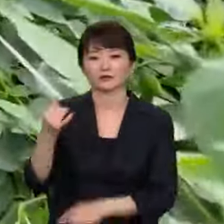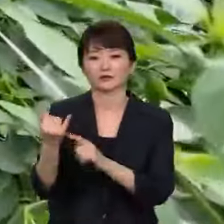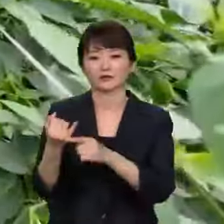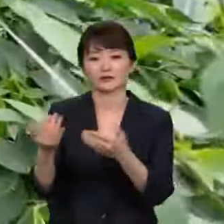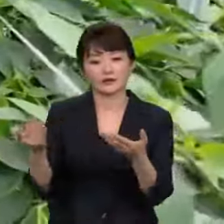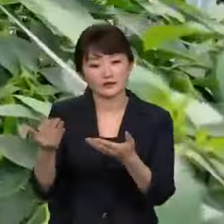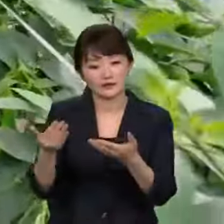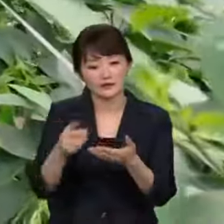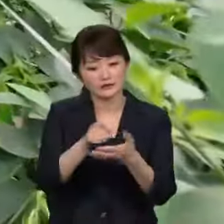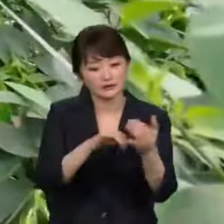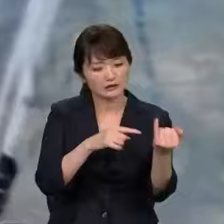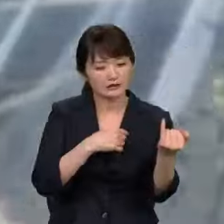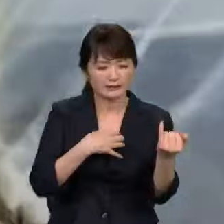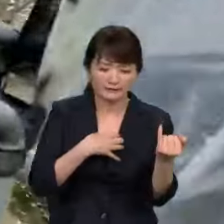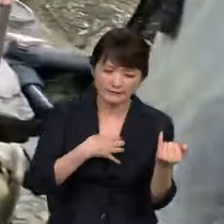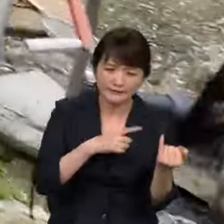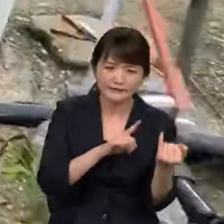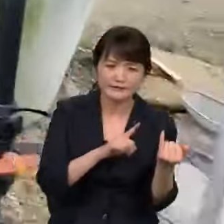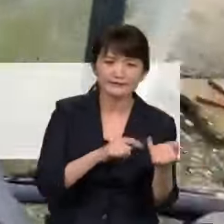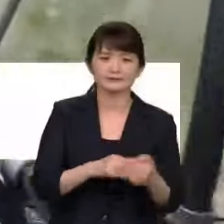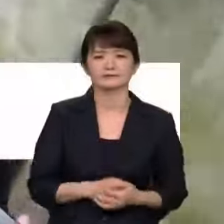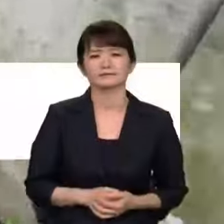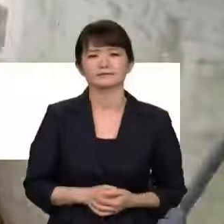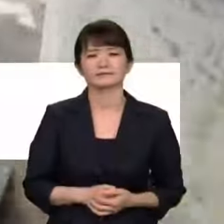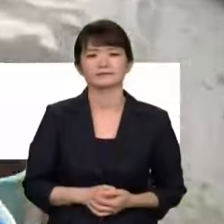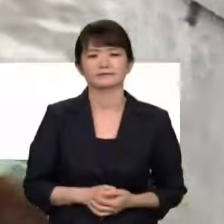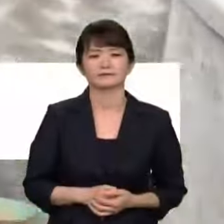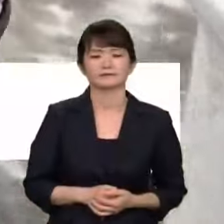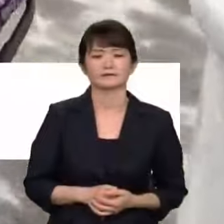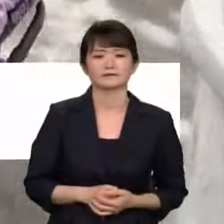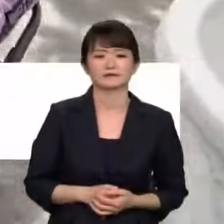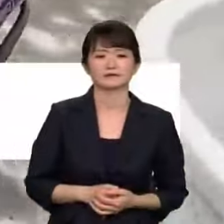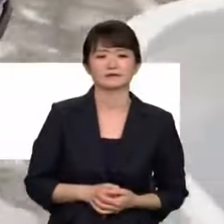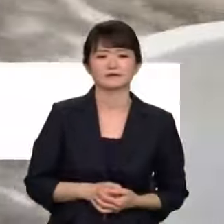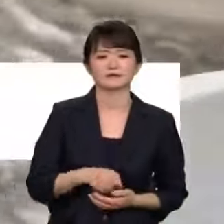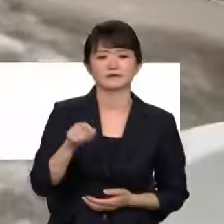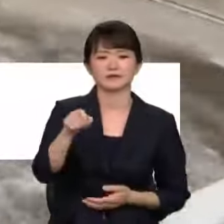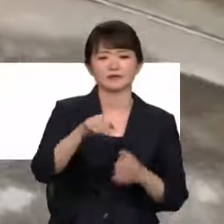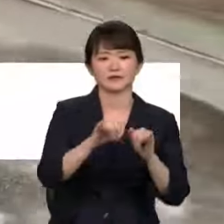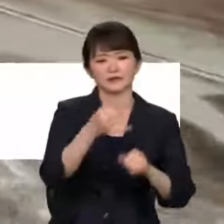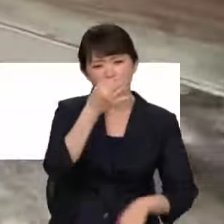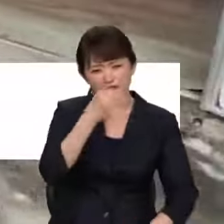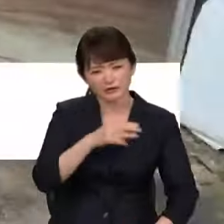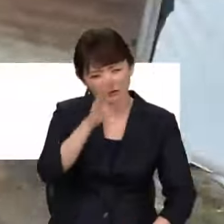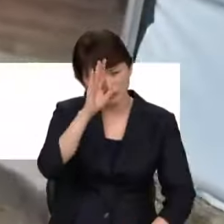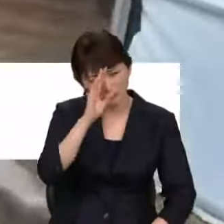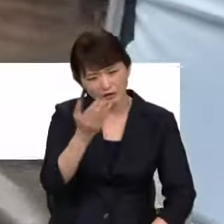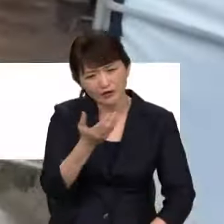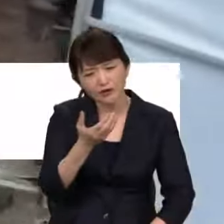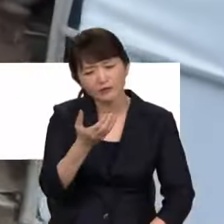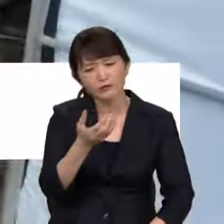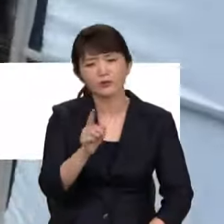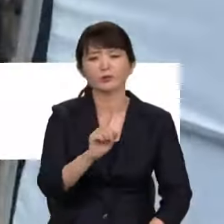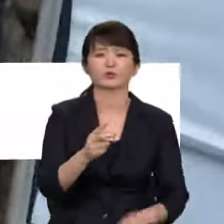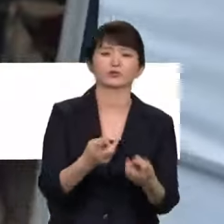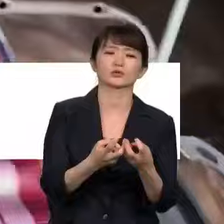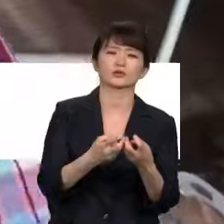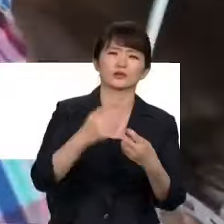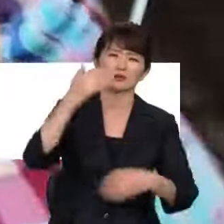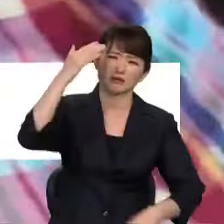취재진을 걱정했습니다. 어떤 사람들은 힘든다고. 저걸 혼난다고 저 남자가